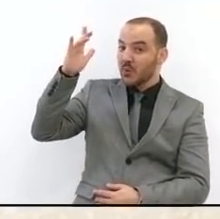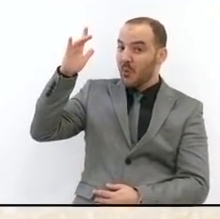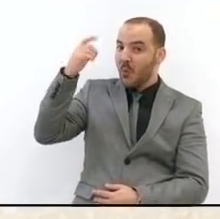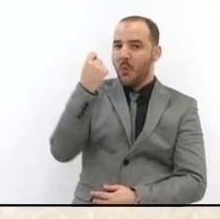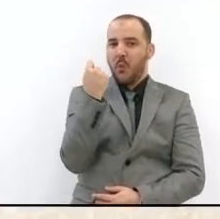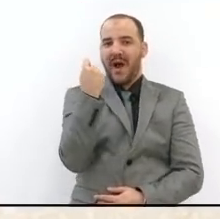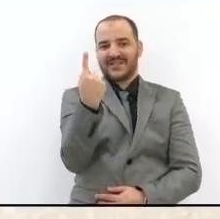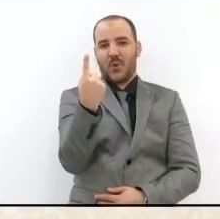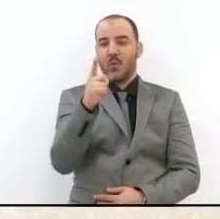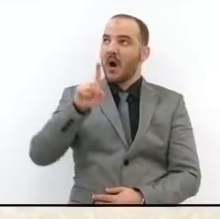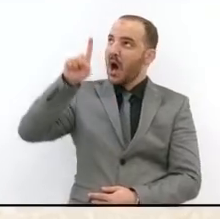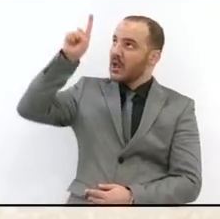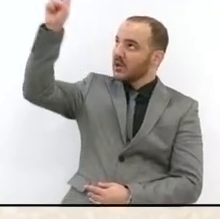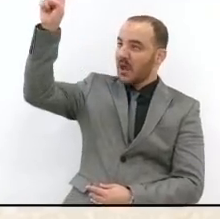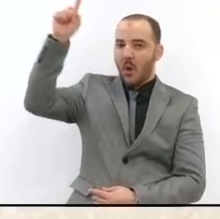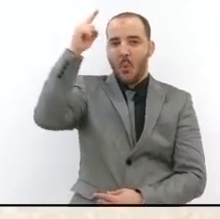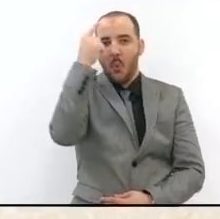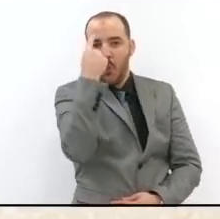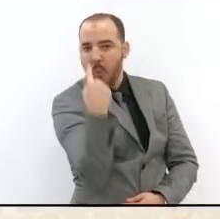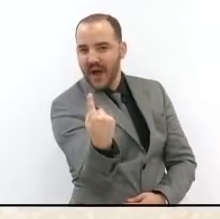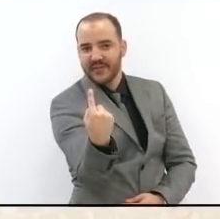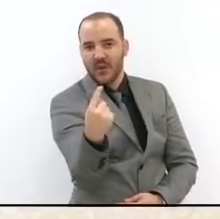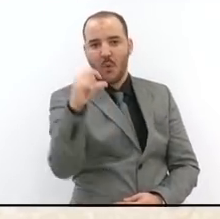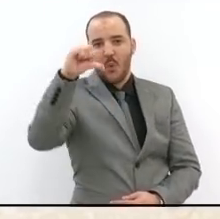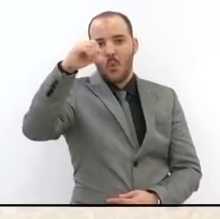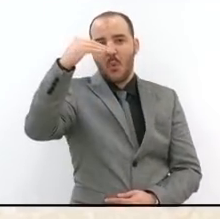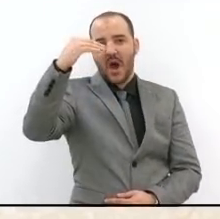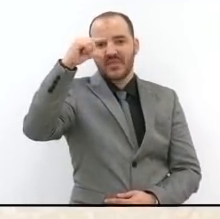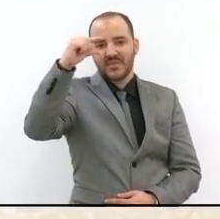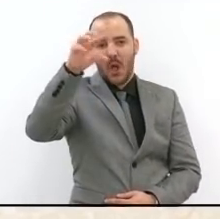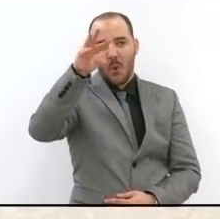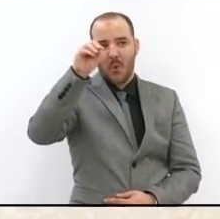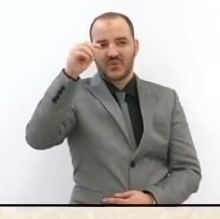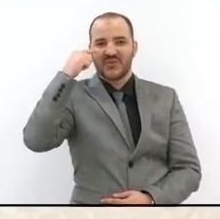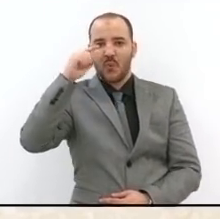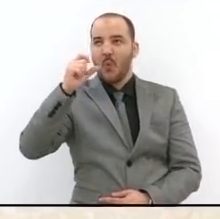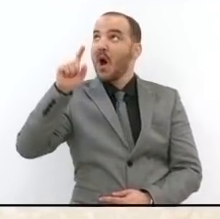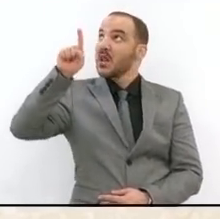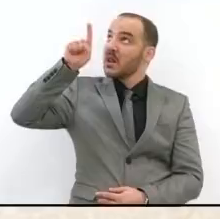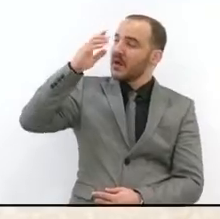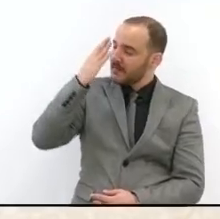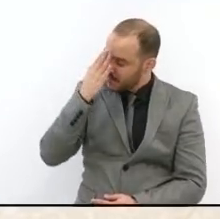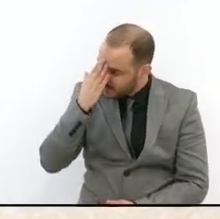أحسنتم، المسلم يعبد الله تعالى وحده.